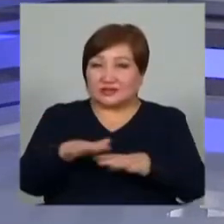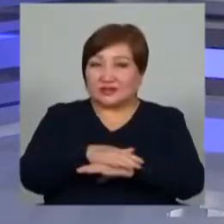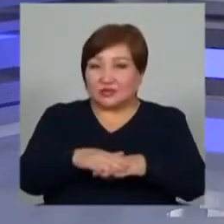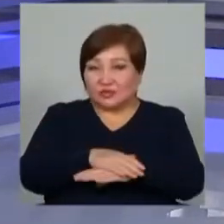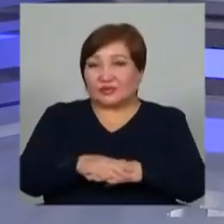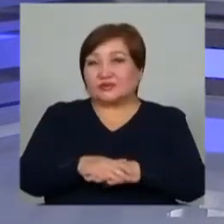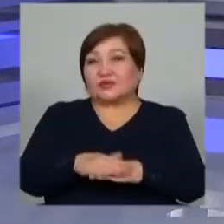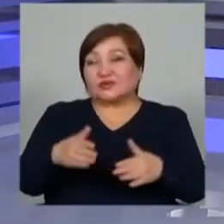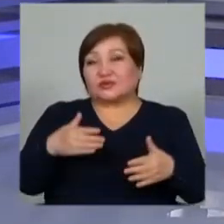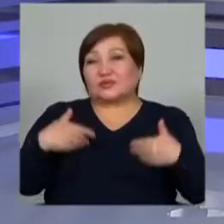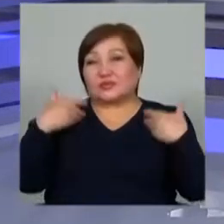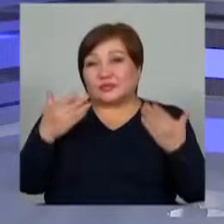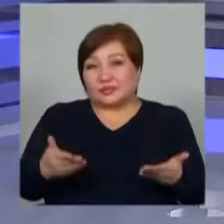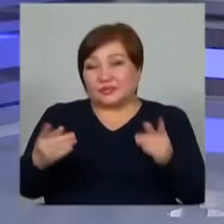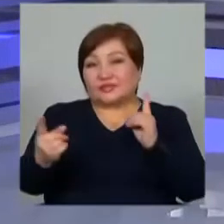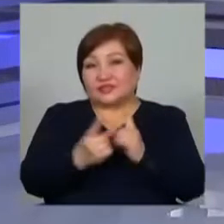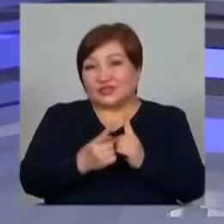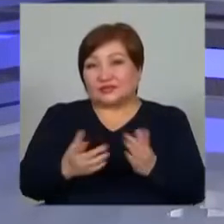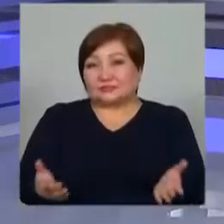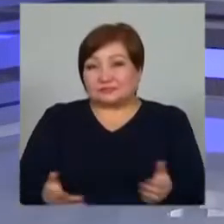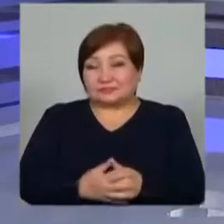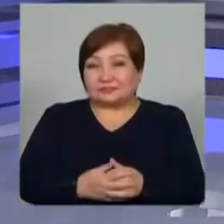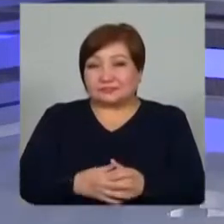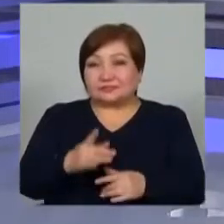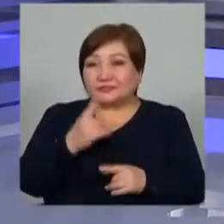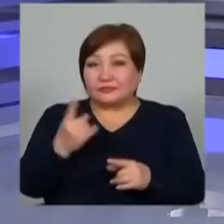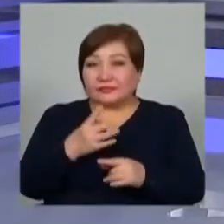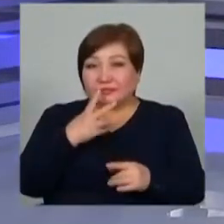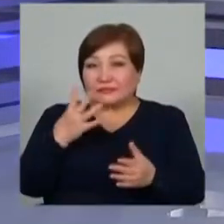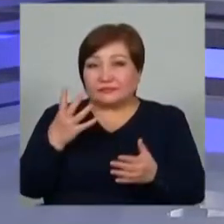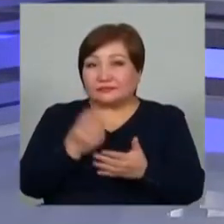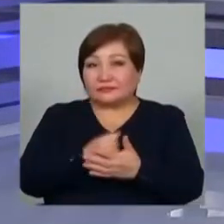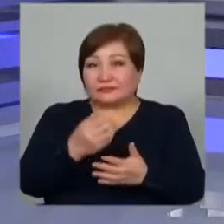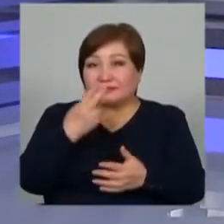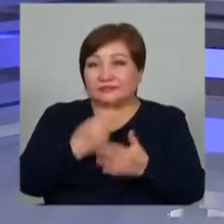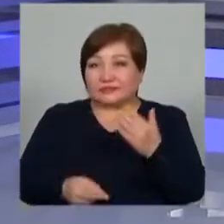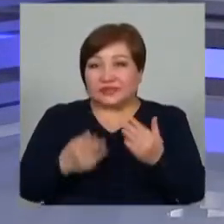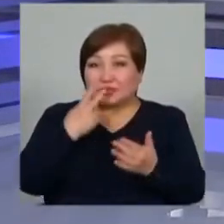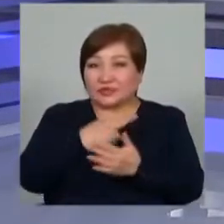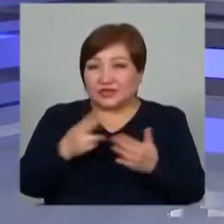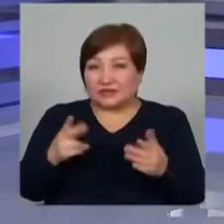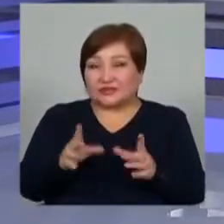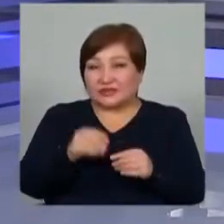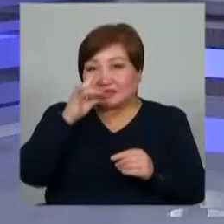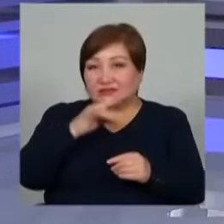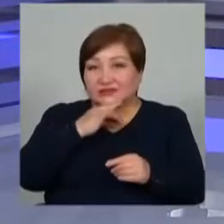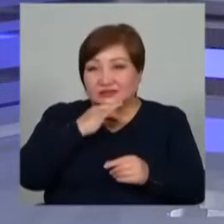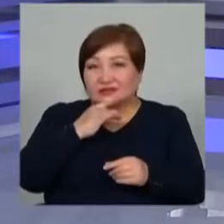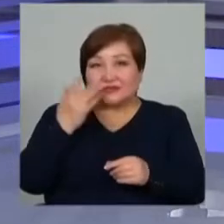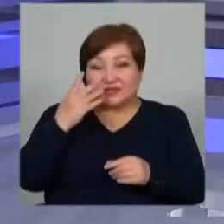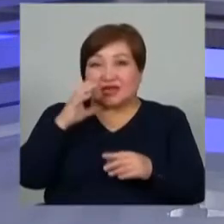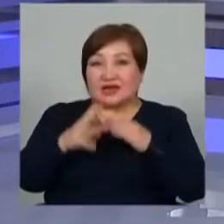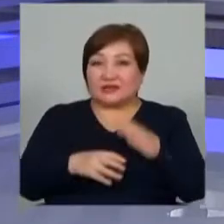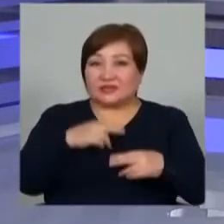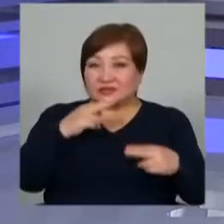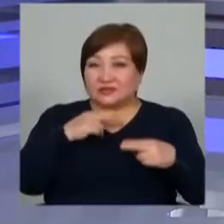қошеметпен қарсы алды. Карьерасында бірде-бір рет жеңіліп көрмеген отандасымыз бүгінде әлем назарында. Әріптесім Мерей Қанапиянов спортшының